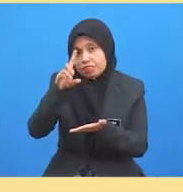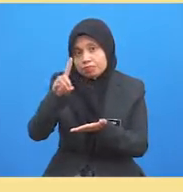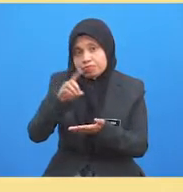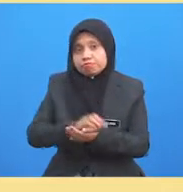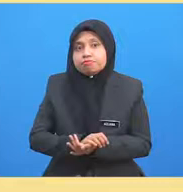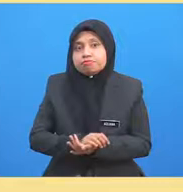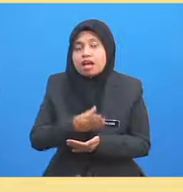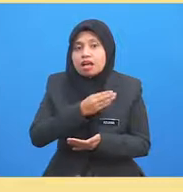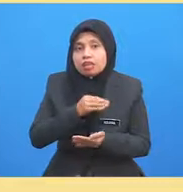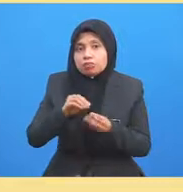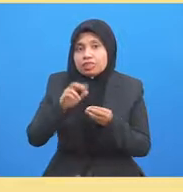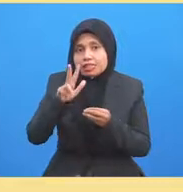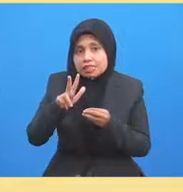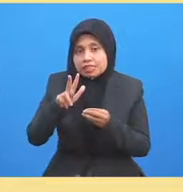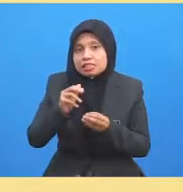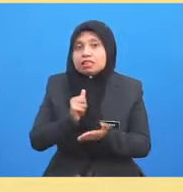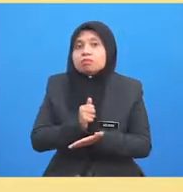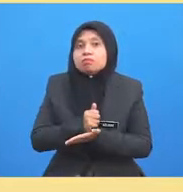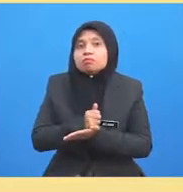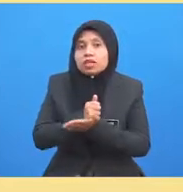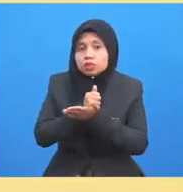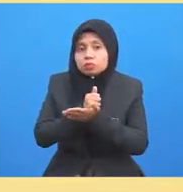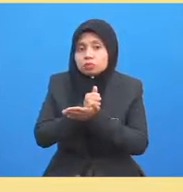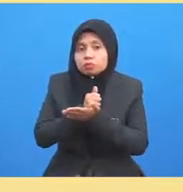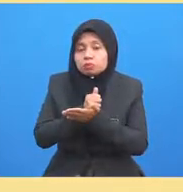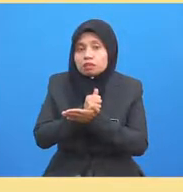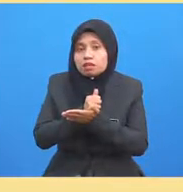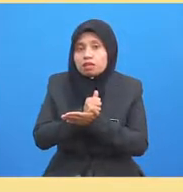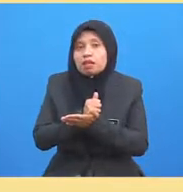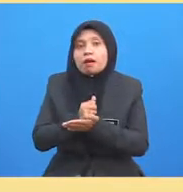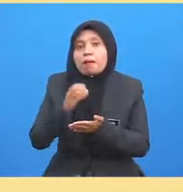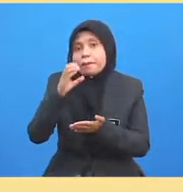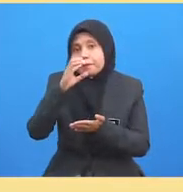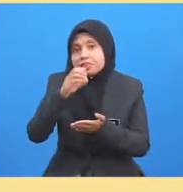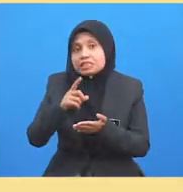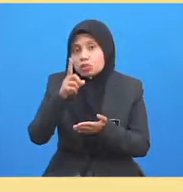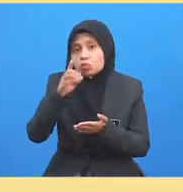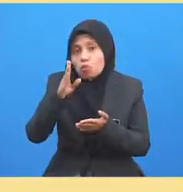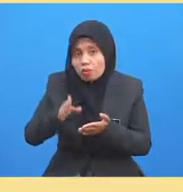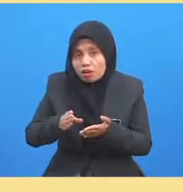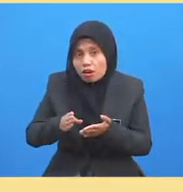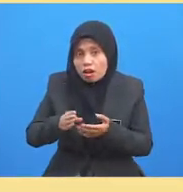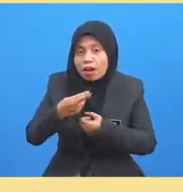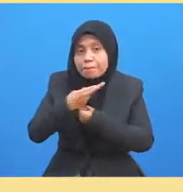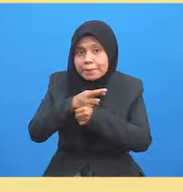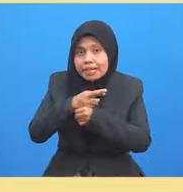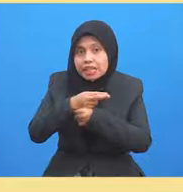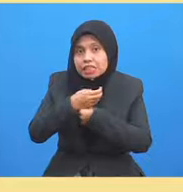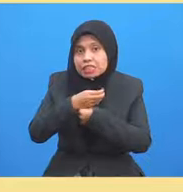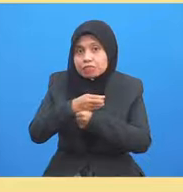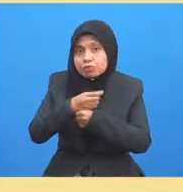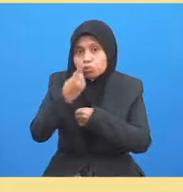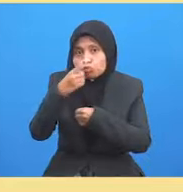Dan kepentingan terakhir model olokan ini ialah ia dapat membantu seorang pereka cipta